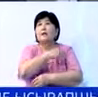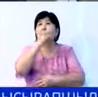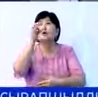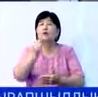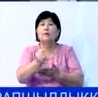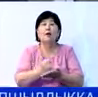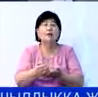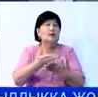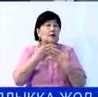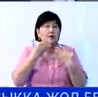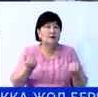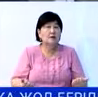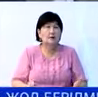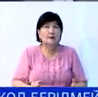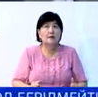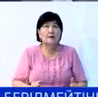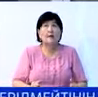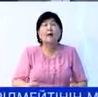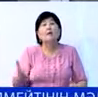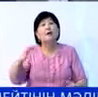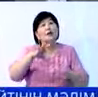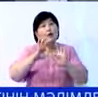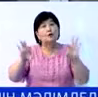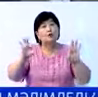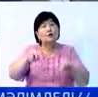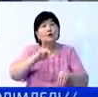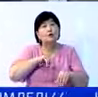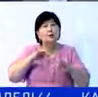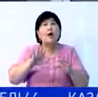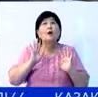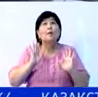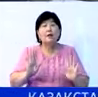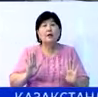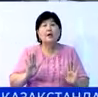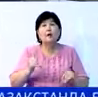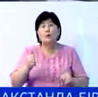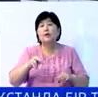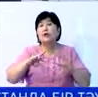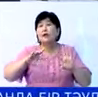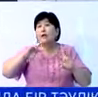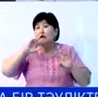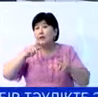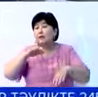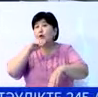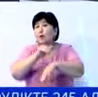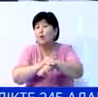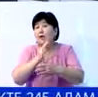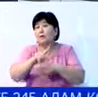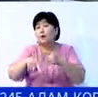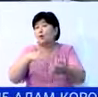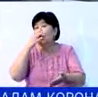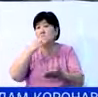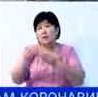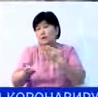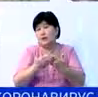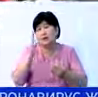сәйкес жасап жатыр. Бірінші кезекте сіздерге түсіндірме жұмыстар жүргізіп жатыр. Бірақ онда да кемшіліктердің орын алып жатса ертең үлкен жауапкершілік